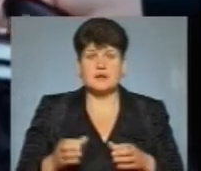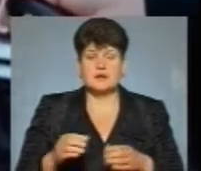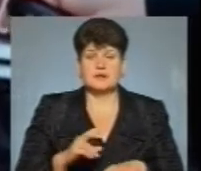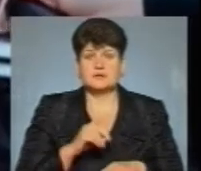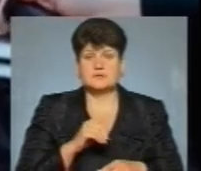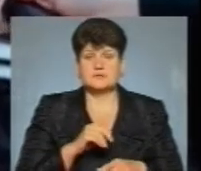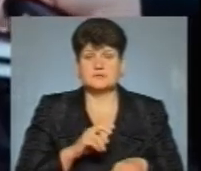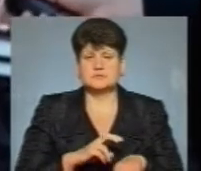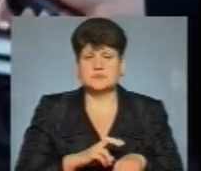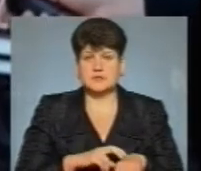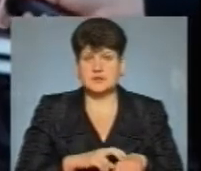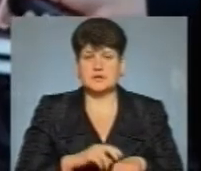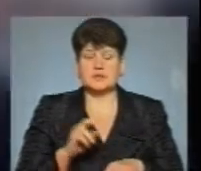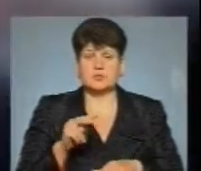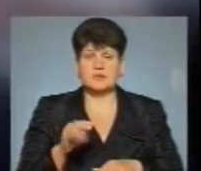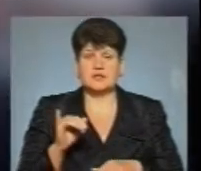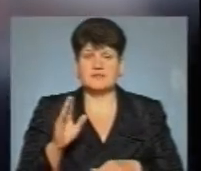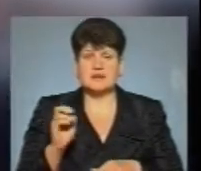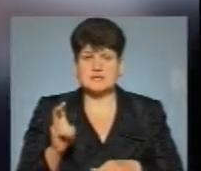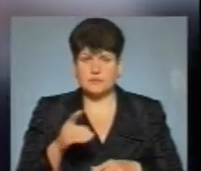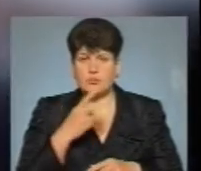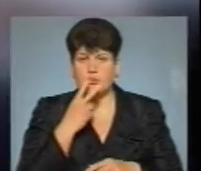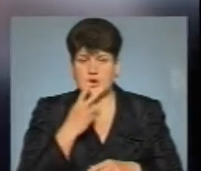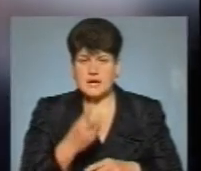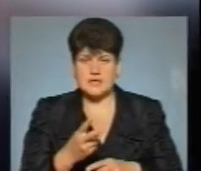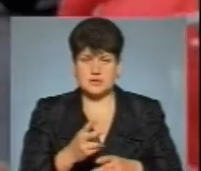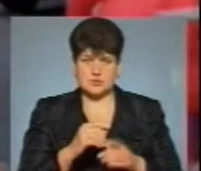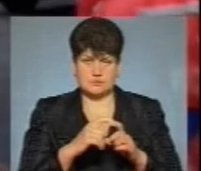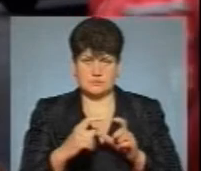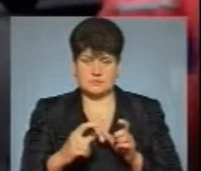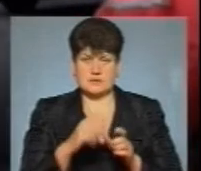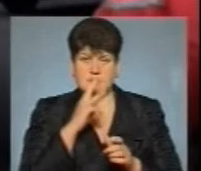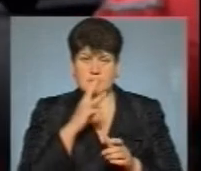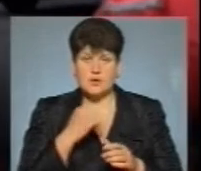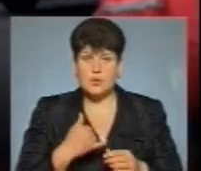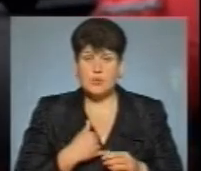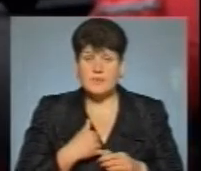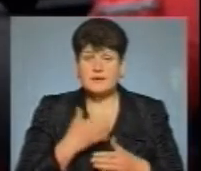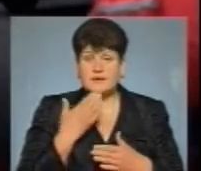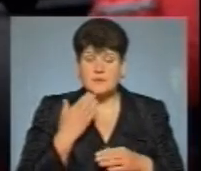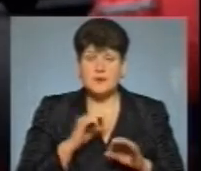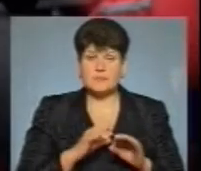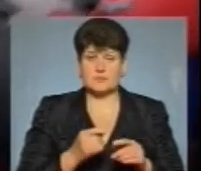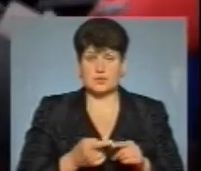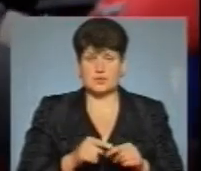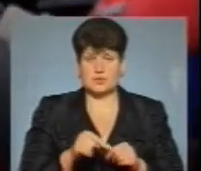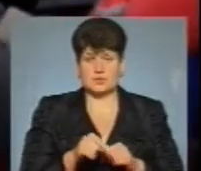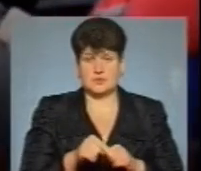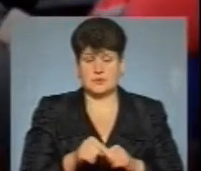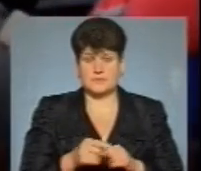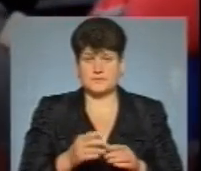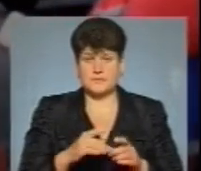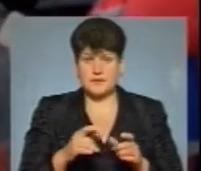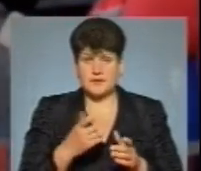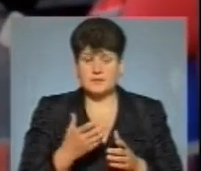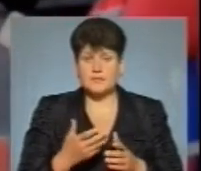номер 8 Людмила Іваськів показує роздруківку про заробітну плату. У мене немає коментарів до цього, до цієї роздруківки,